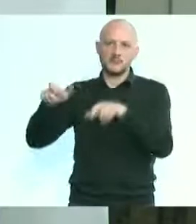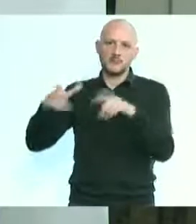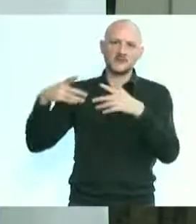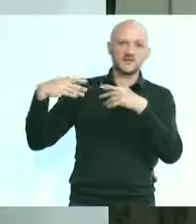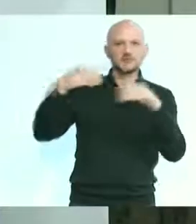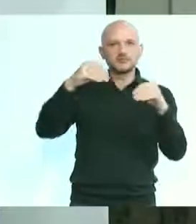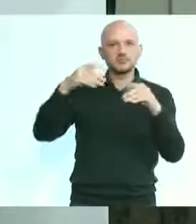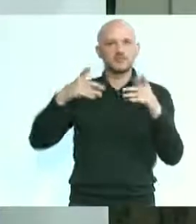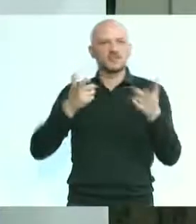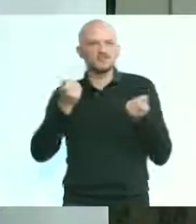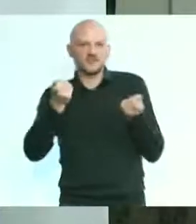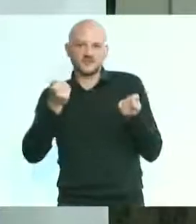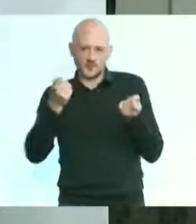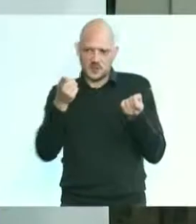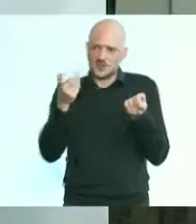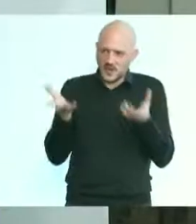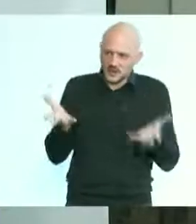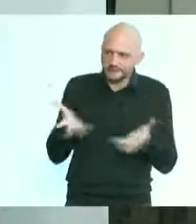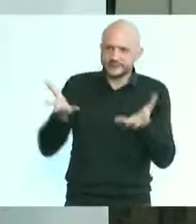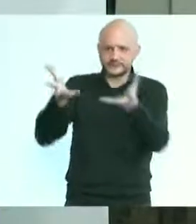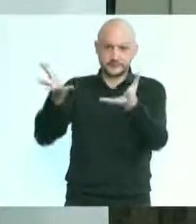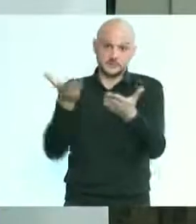en donnant envie et en donnant les outils.